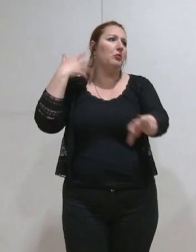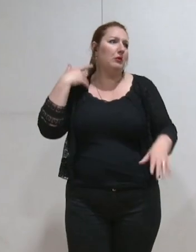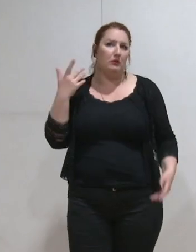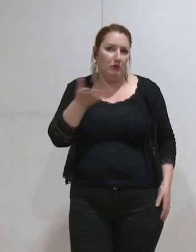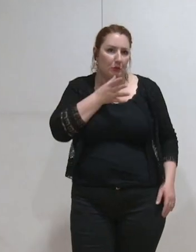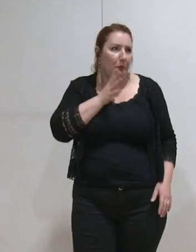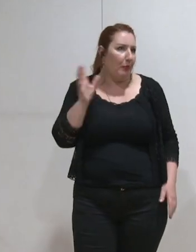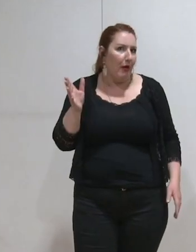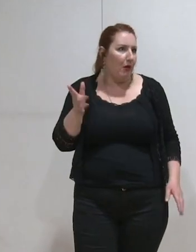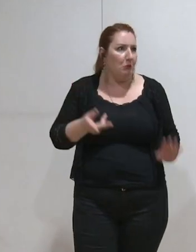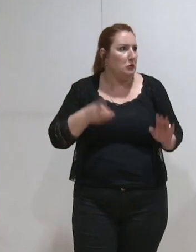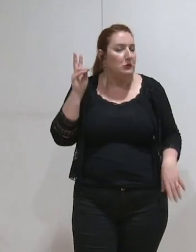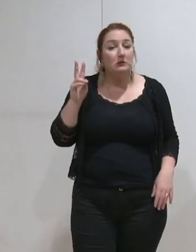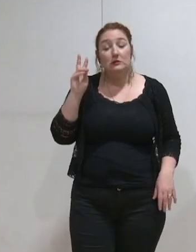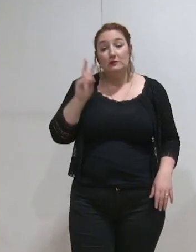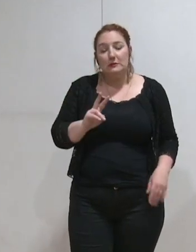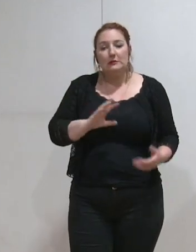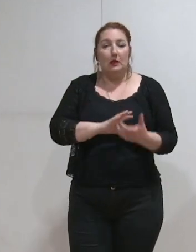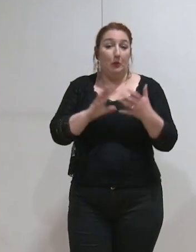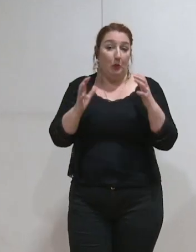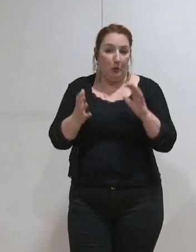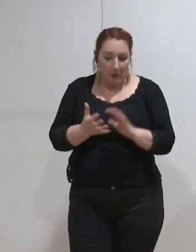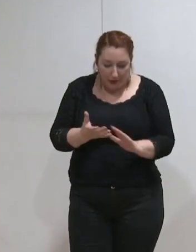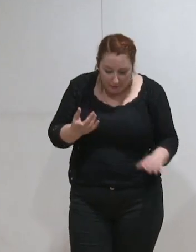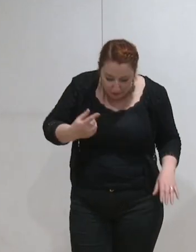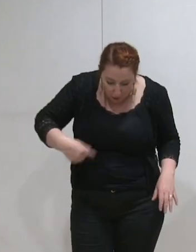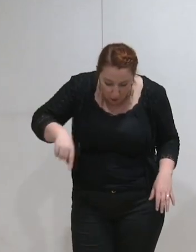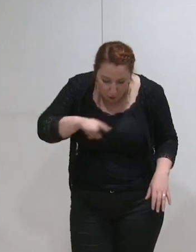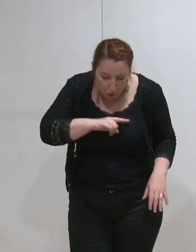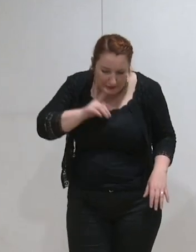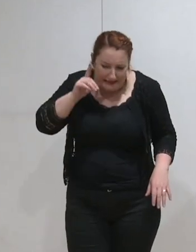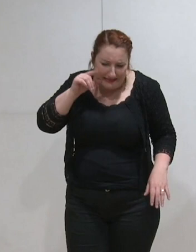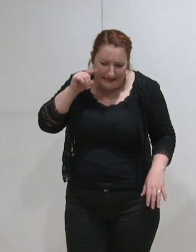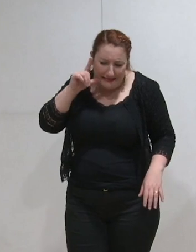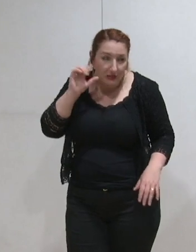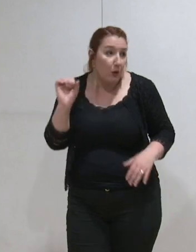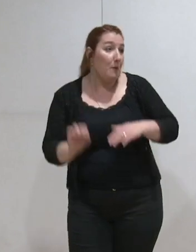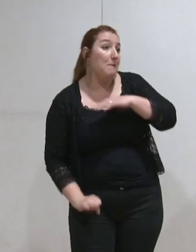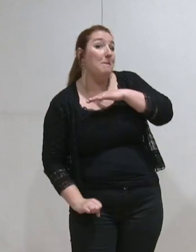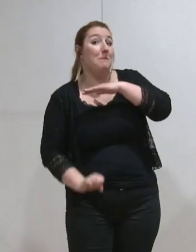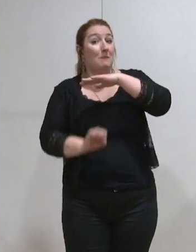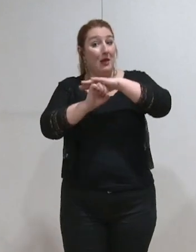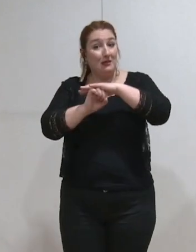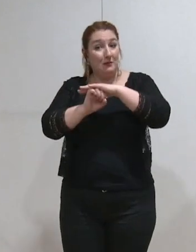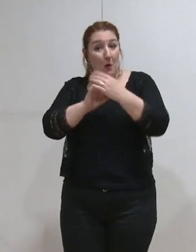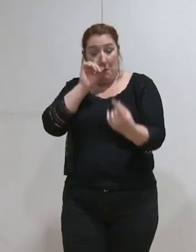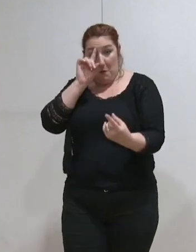c'est un peu compliqué nous faisons tout ce que il est possible pour nous de faire pour aller auprès de la population